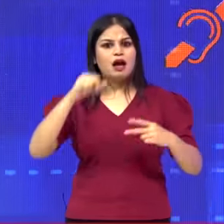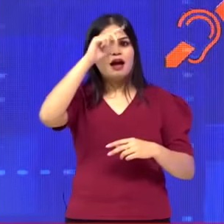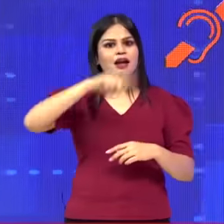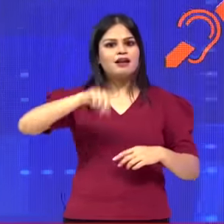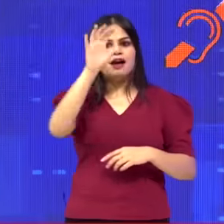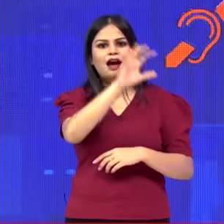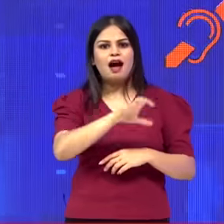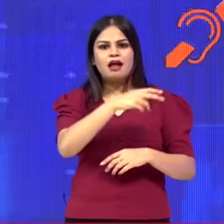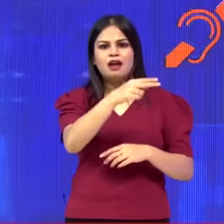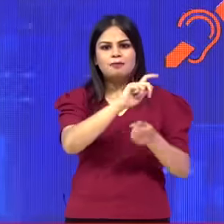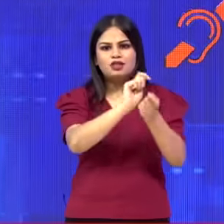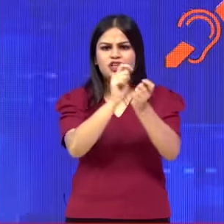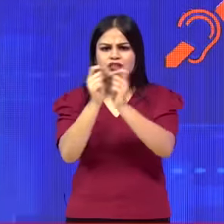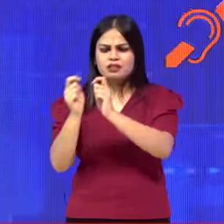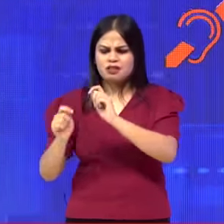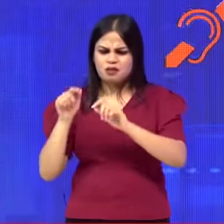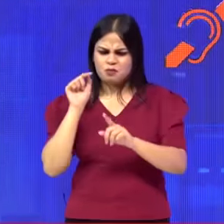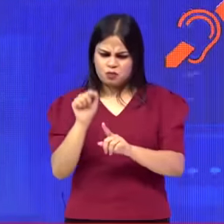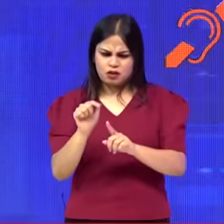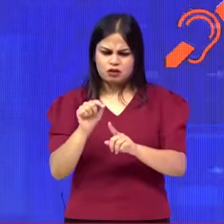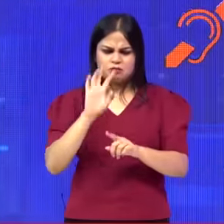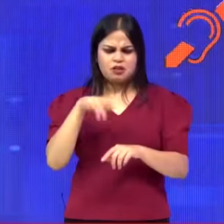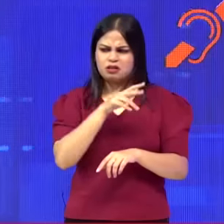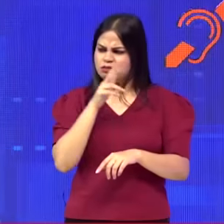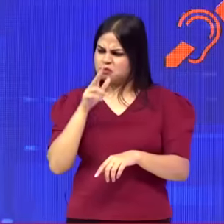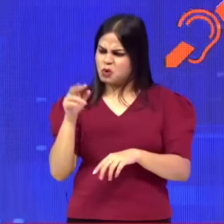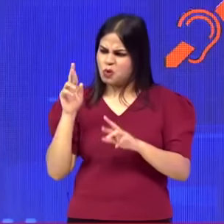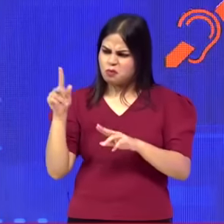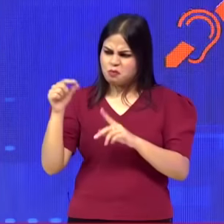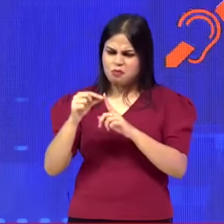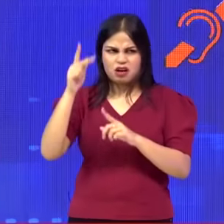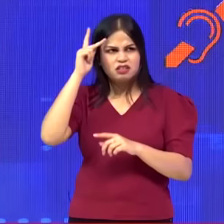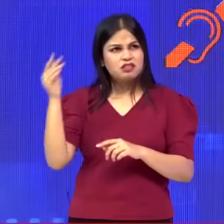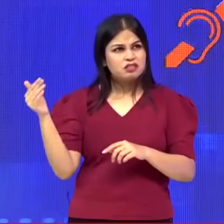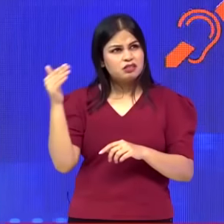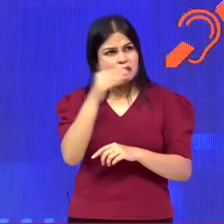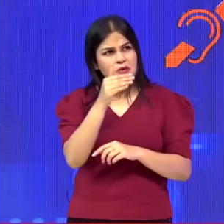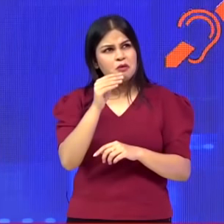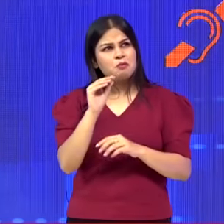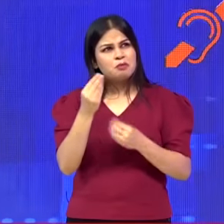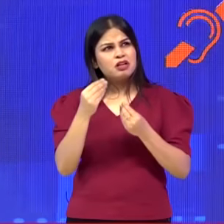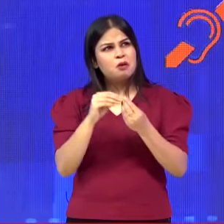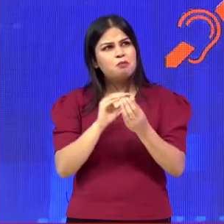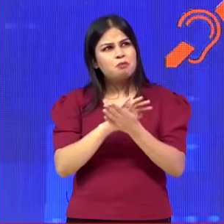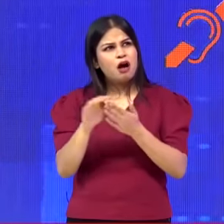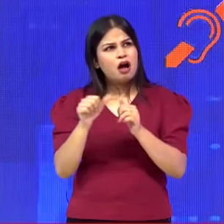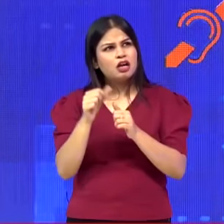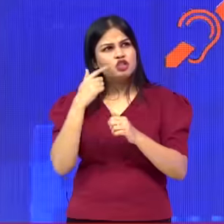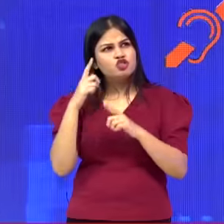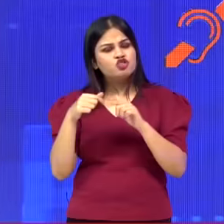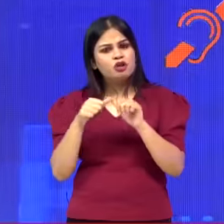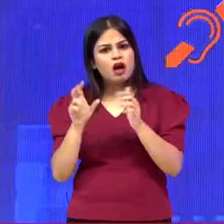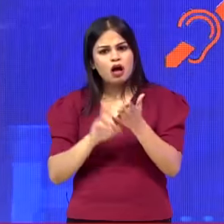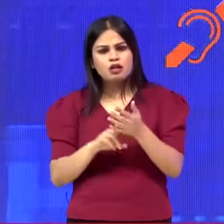ये था, सो देन दे अंडरस्टैंड, ये पाकिस्तान जा रहे हैं तो ये बजरंगी भाई जान होंगे, सो दे अंडरस्टूड देन